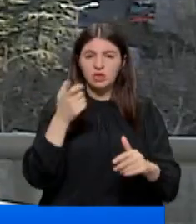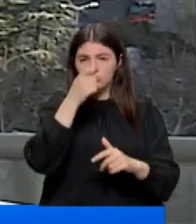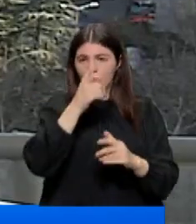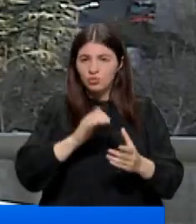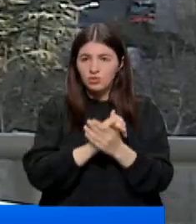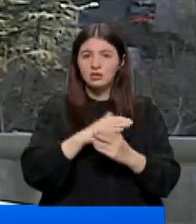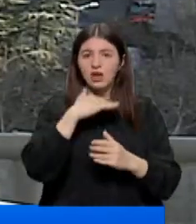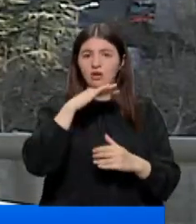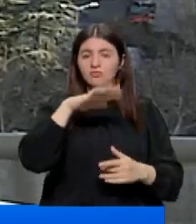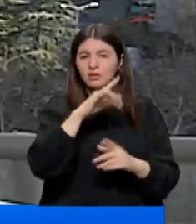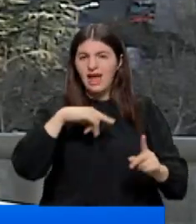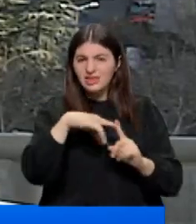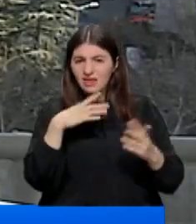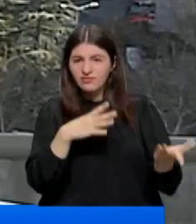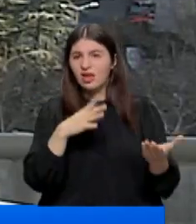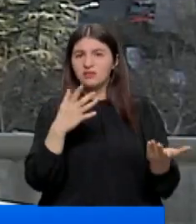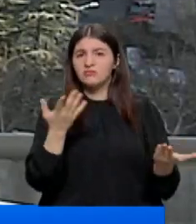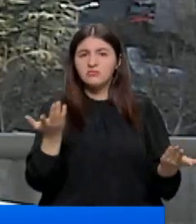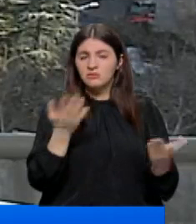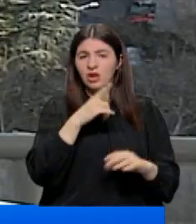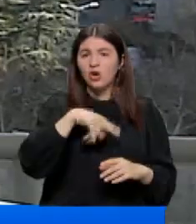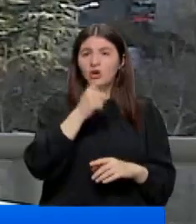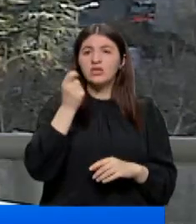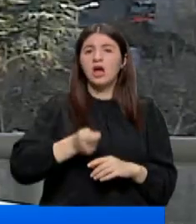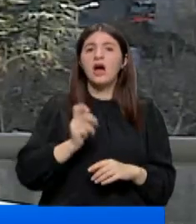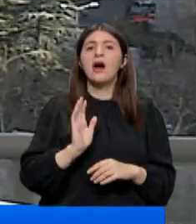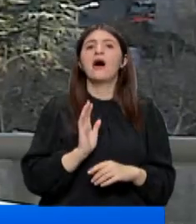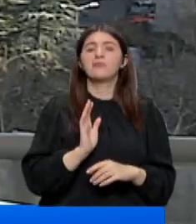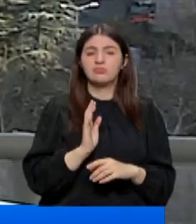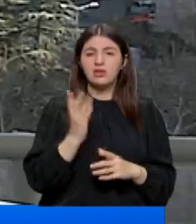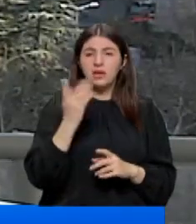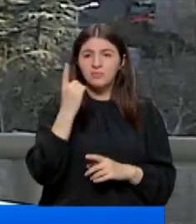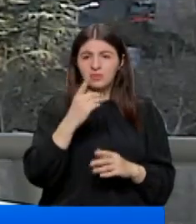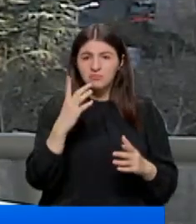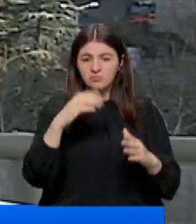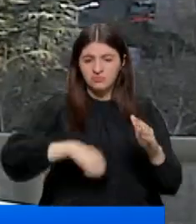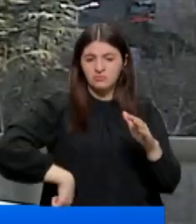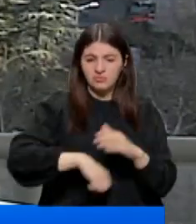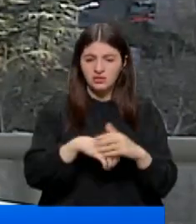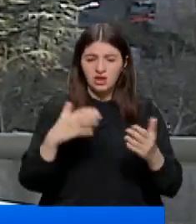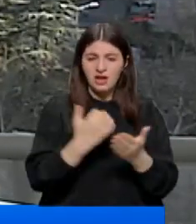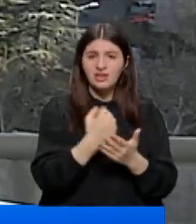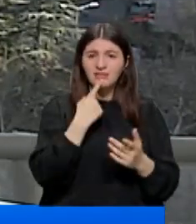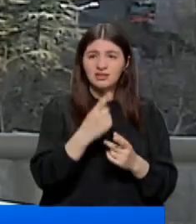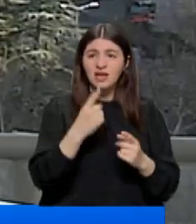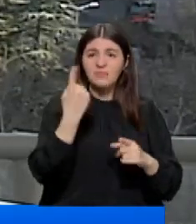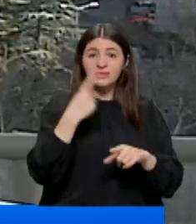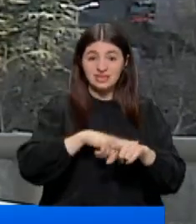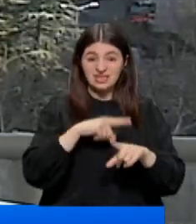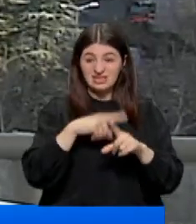Kupası, Avrupa'daki hedefler, idealler onlar gerçekleşmedi. Yani bir maç kazandık diye sezona